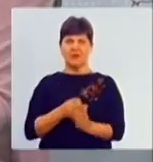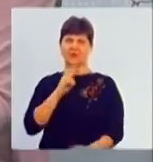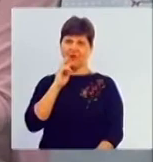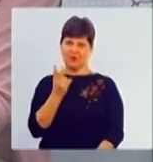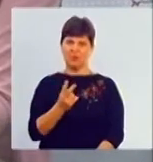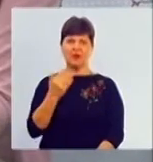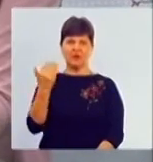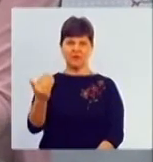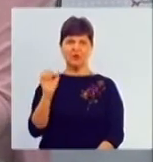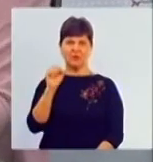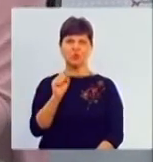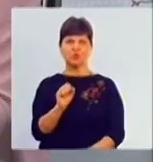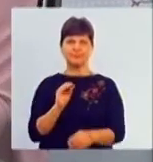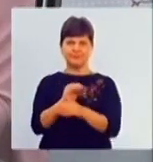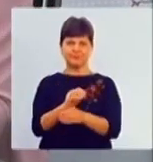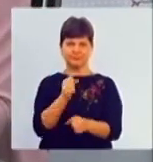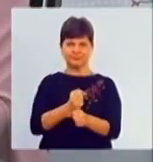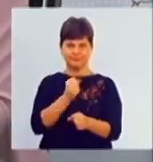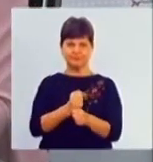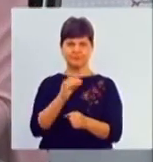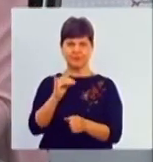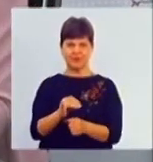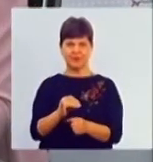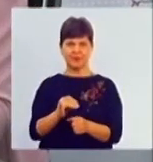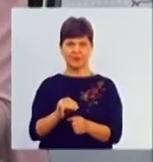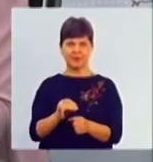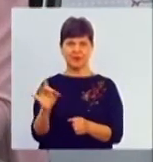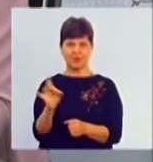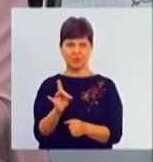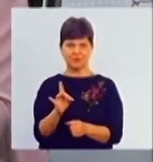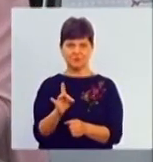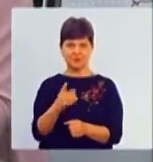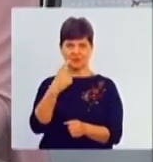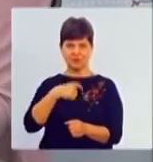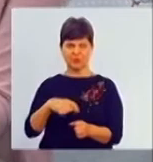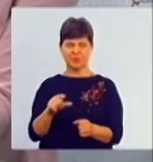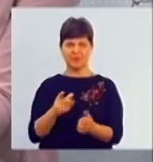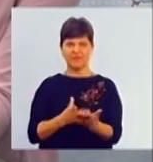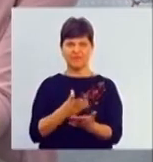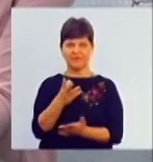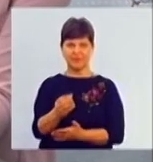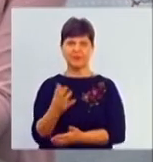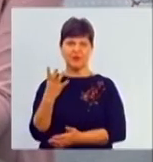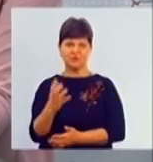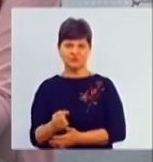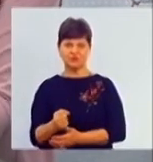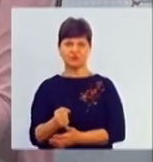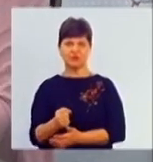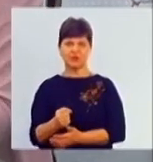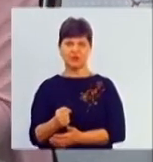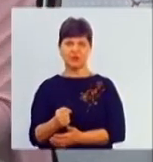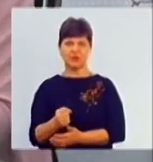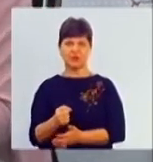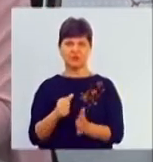може допрацювати і призначити розмір собі пенсійну виплату ще до настання 63